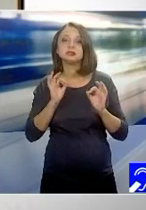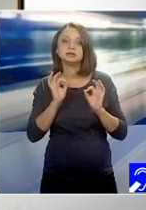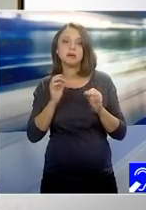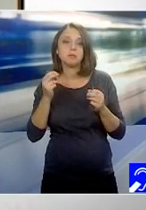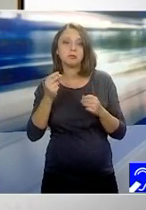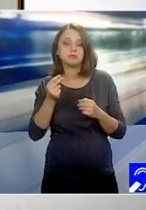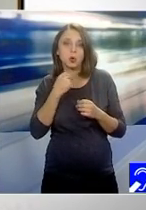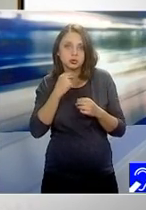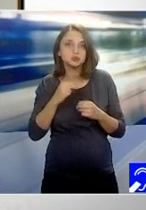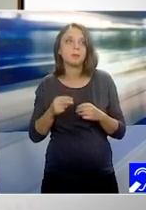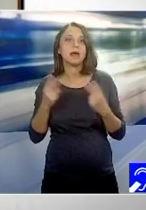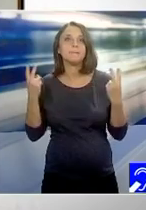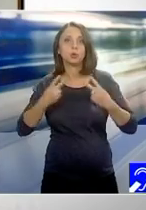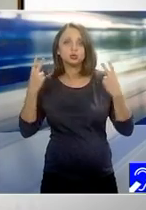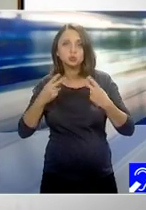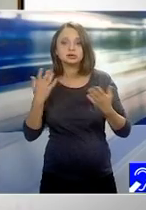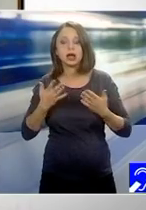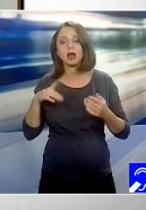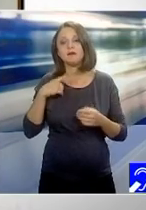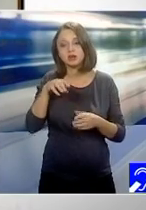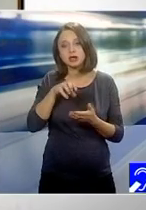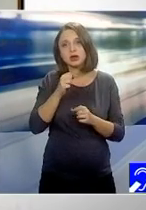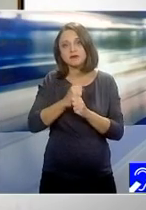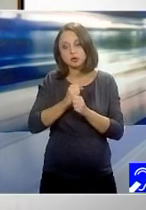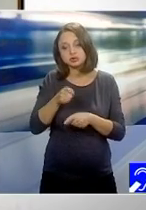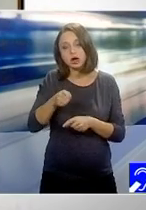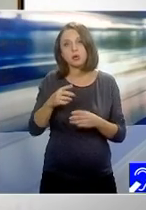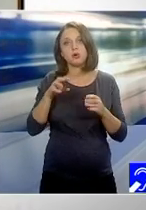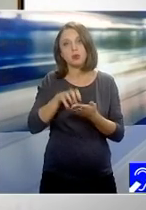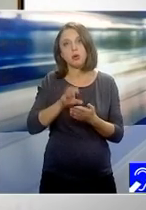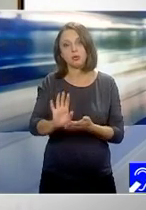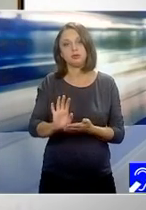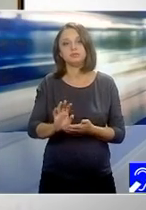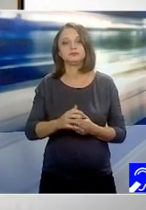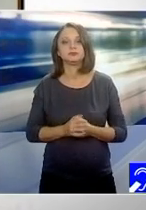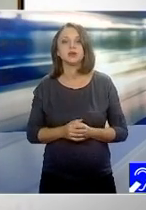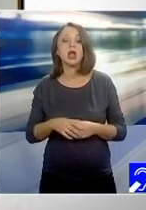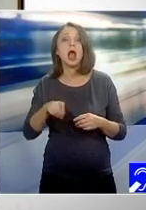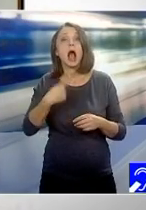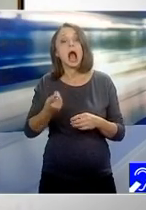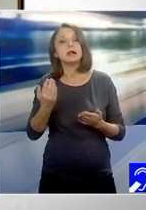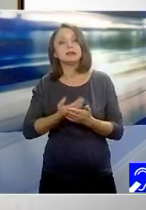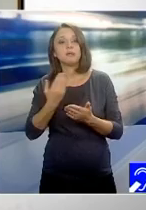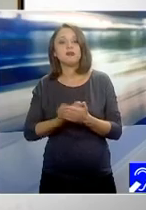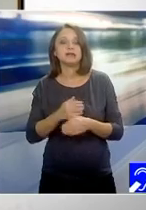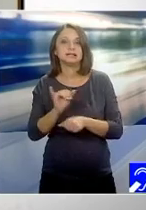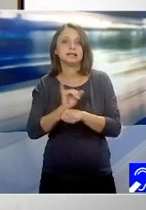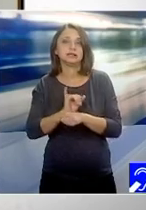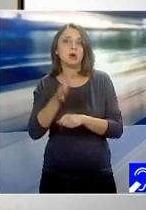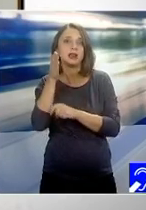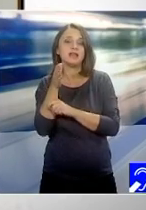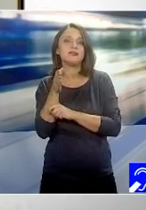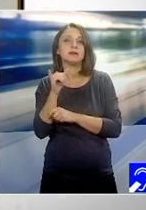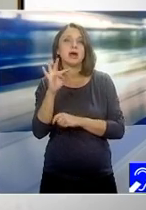respectivul magazin. Și mai avem tot așa o poveste din Portugalia, o directoare de firmă IT a